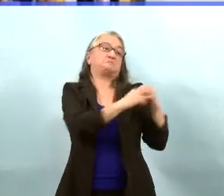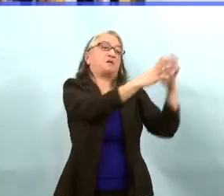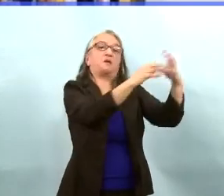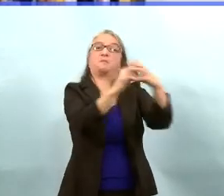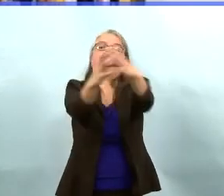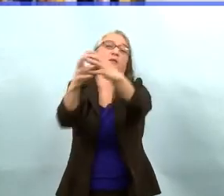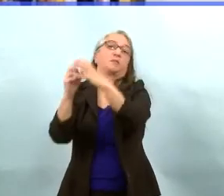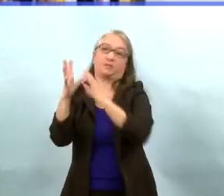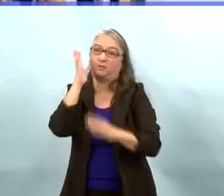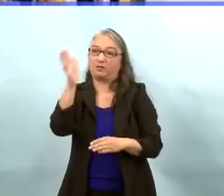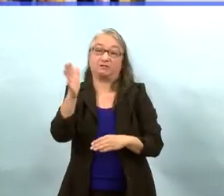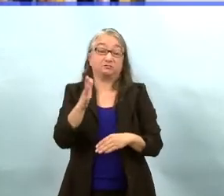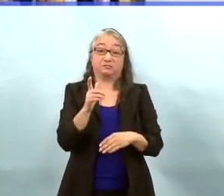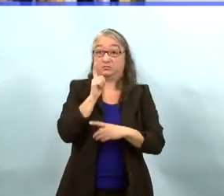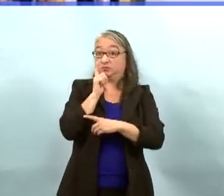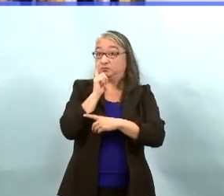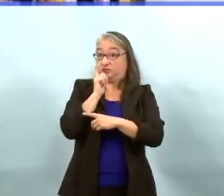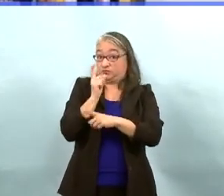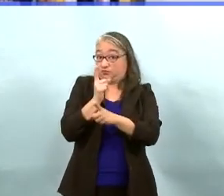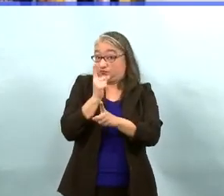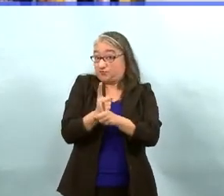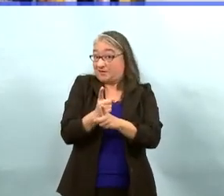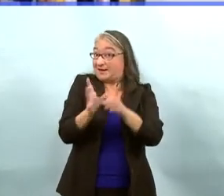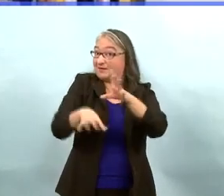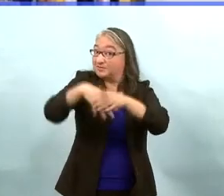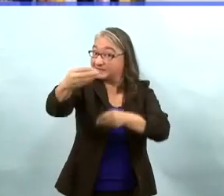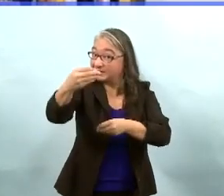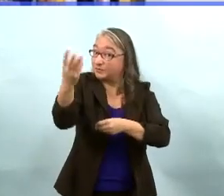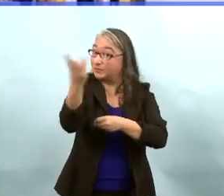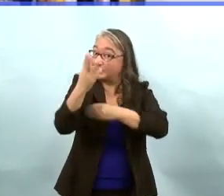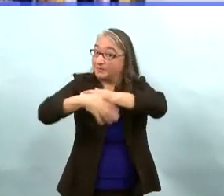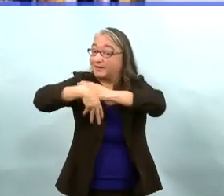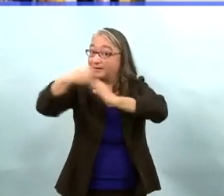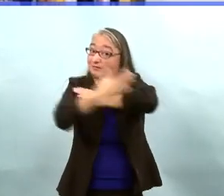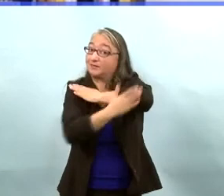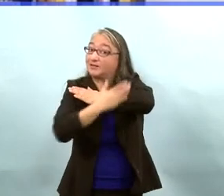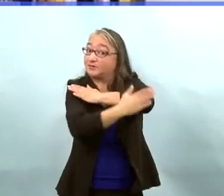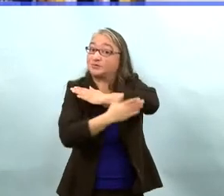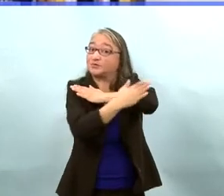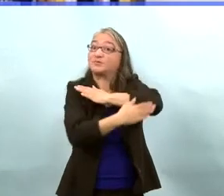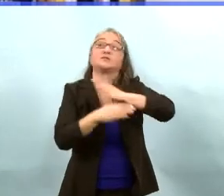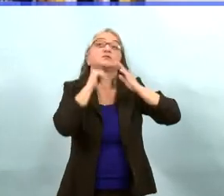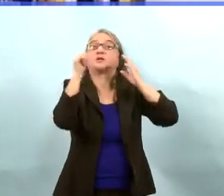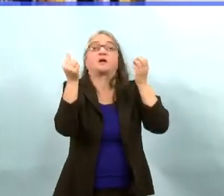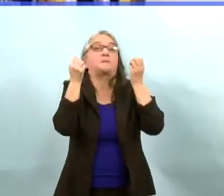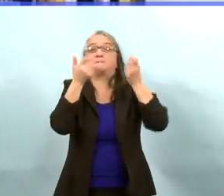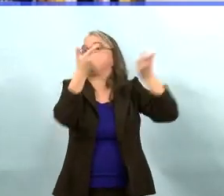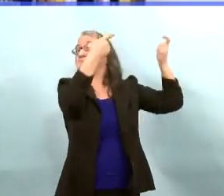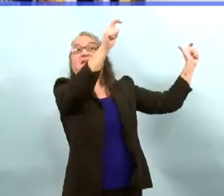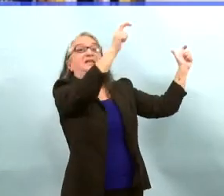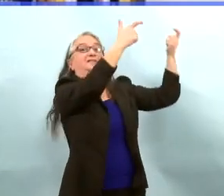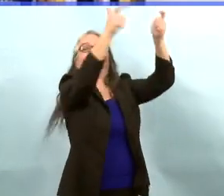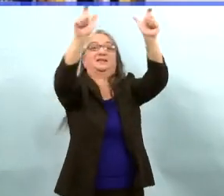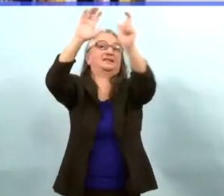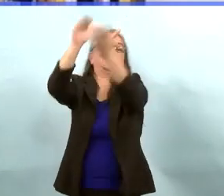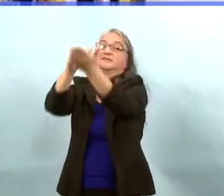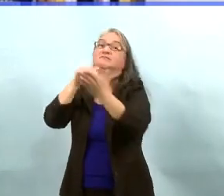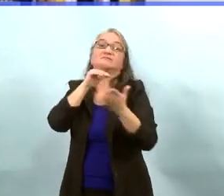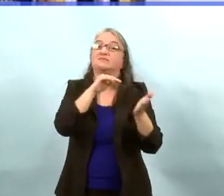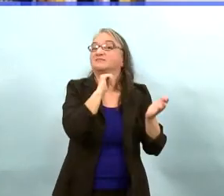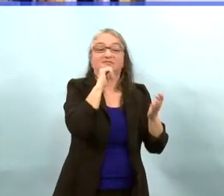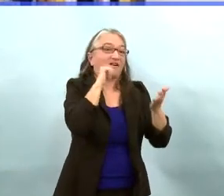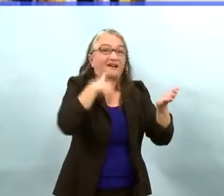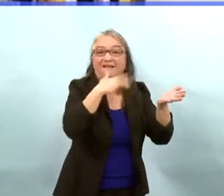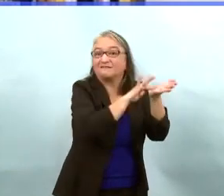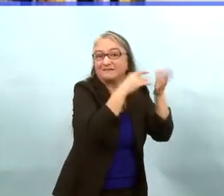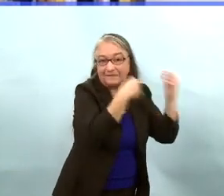d'âge. Alors, dans certaines régions rurales, il y a très peu de pharmacies ou très peu de cabinets de médecins qui offrent en fait les vaccins. Et